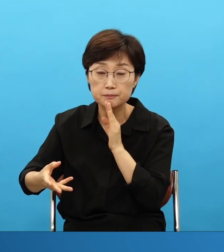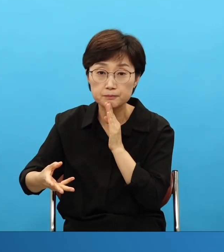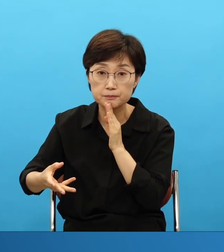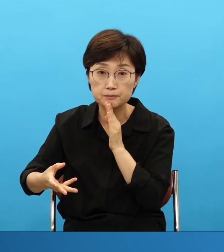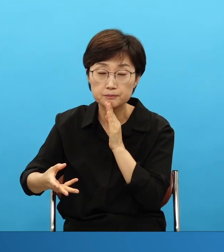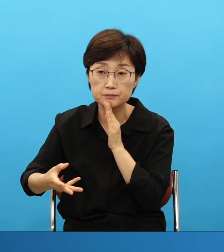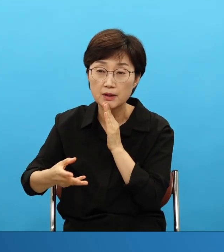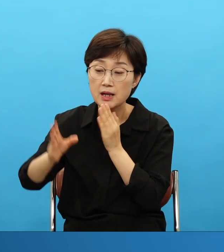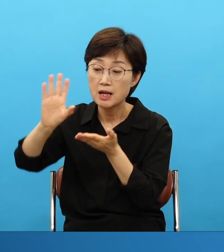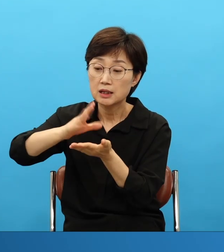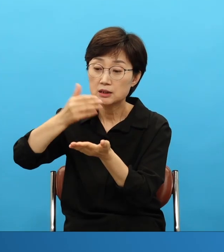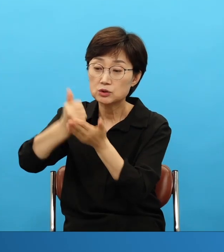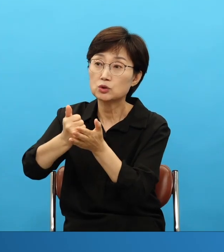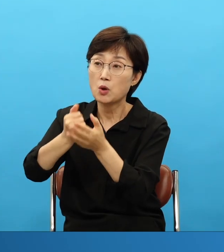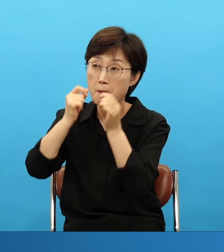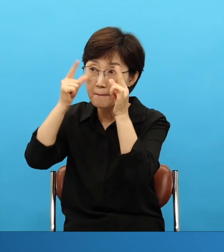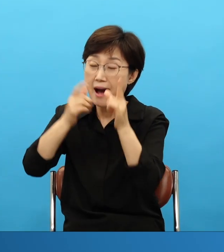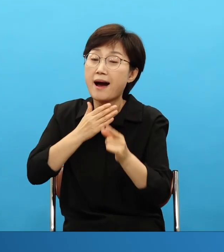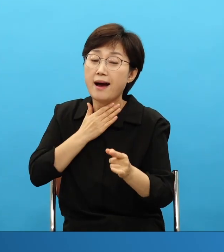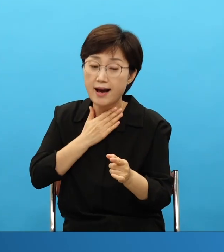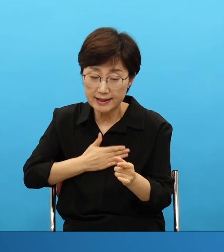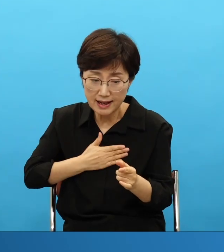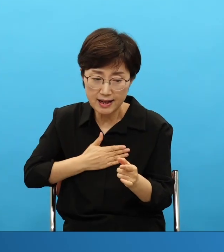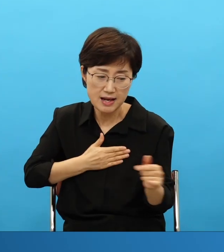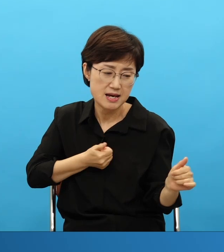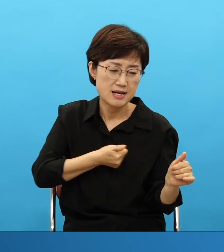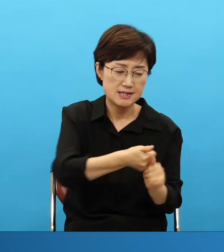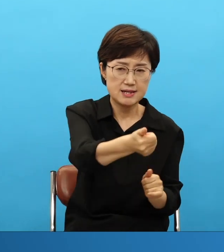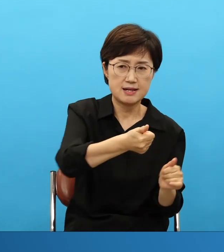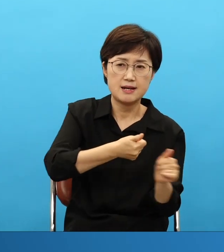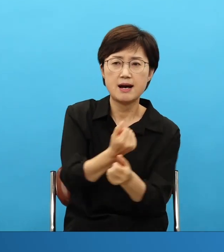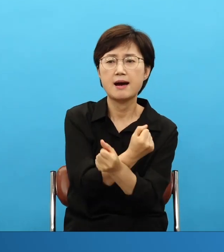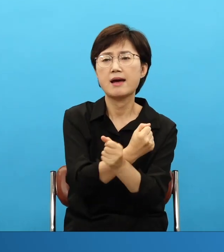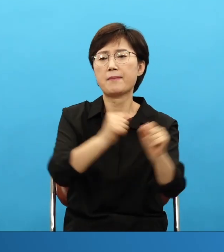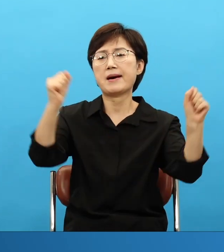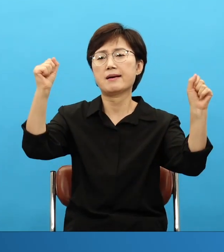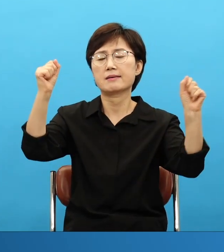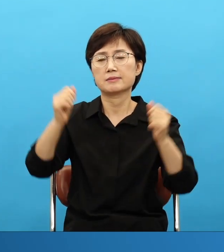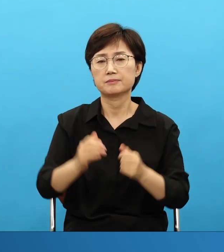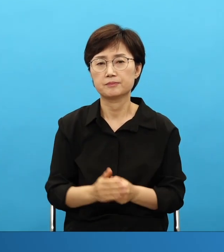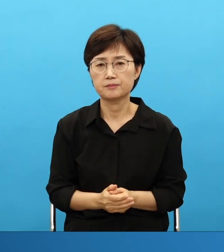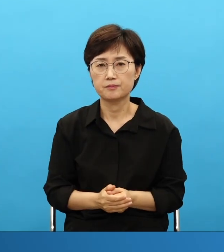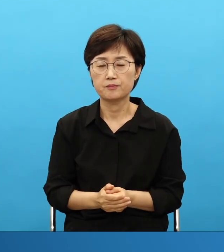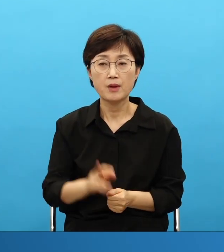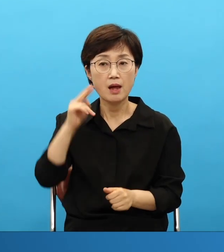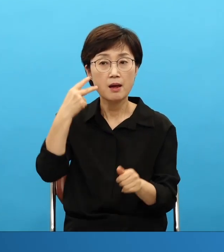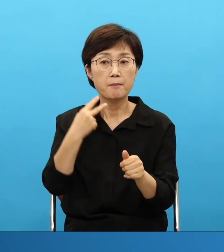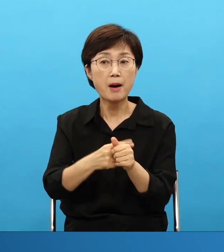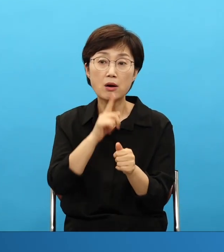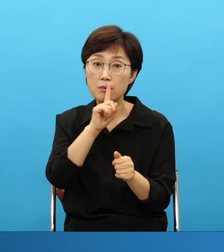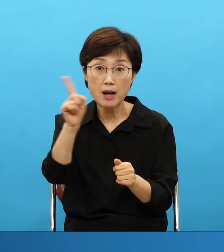승리하게 될 것이다 앞으로 유민 시대 옵니다 바울이 이렇게